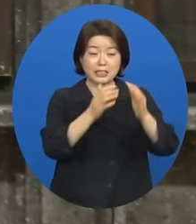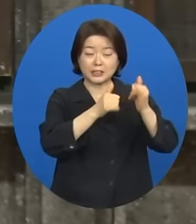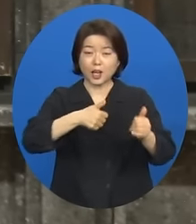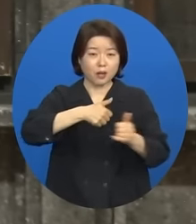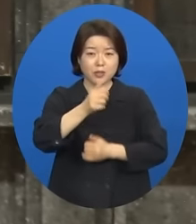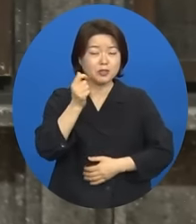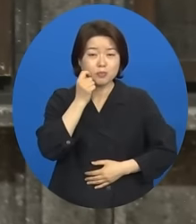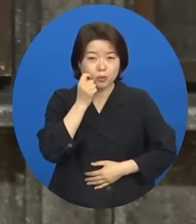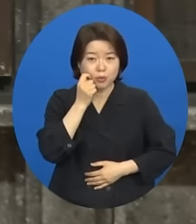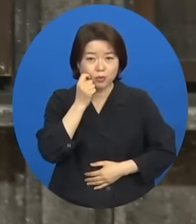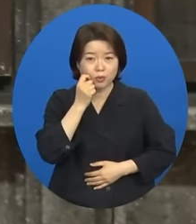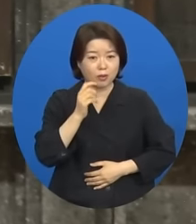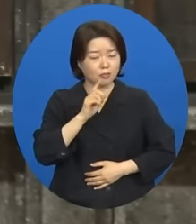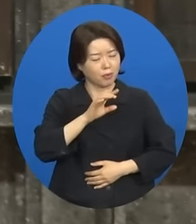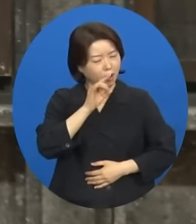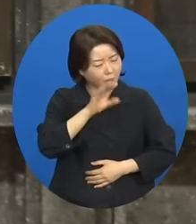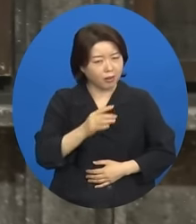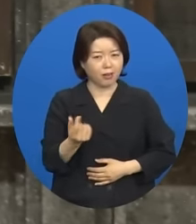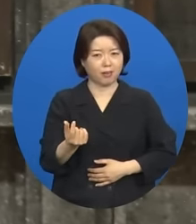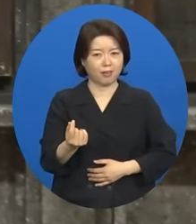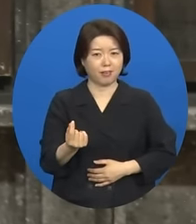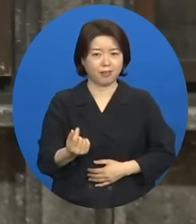이겨요. 말이 안 되잖아요 이것이.